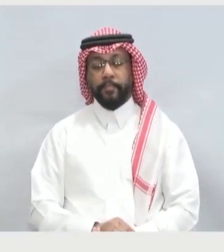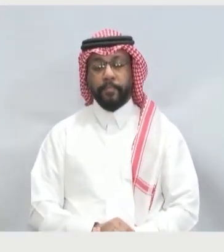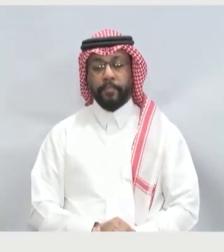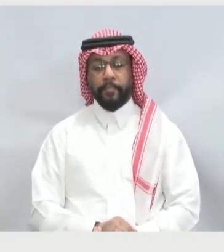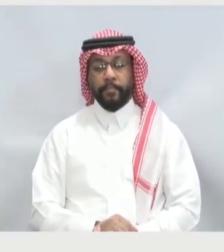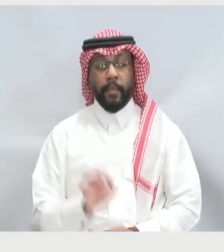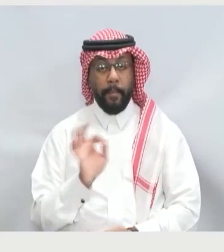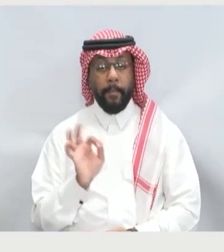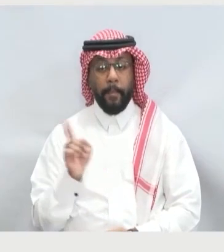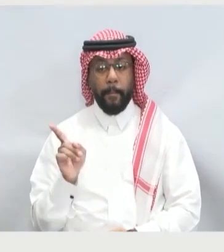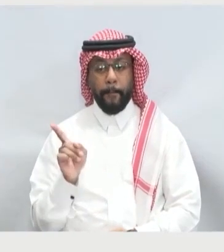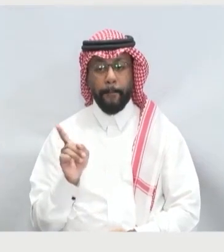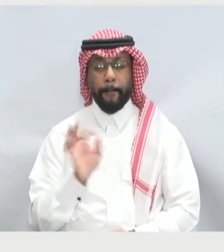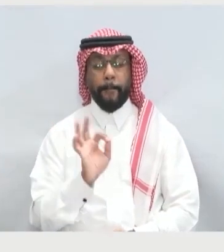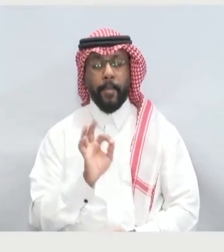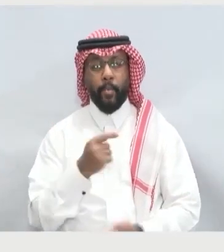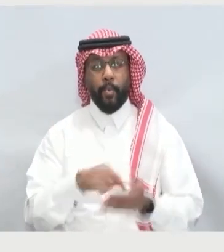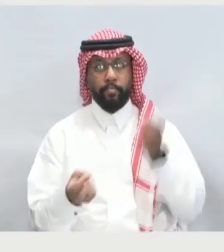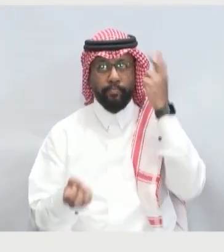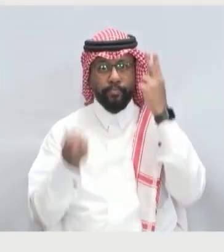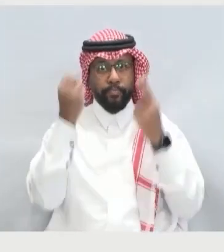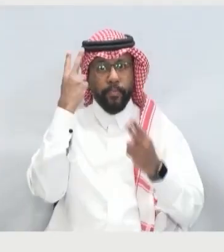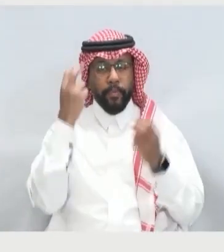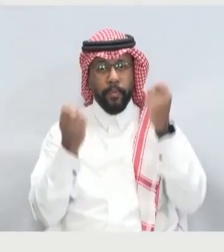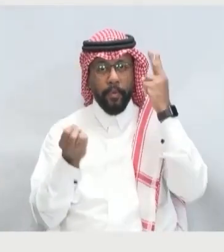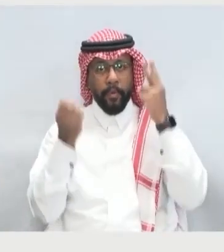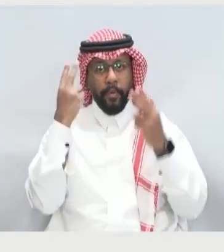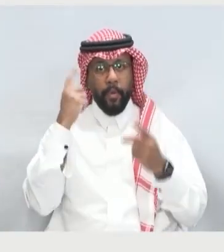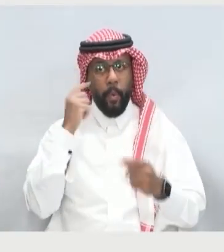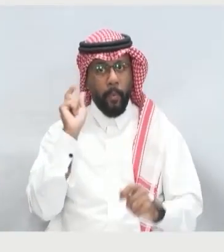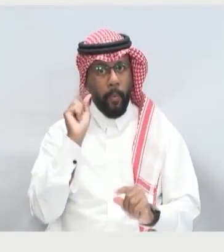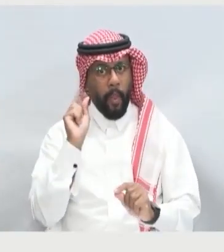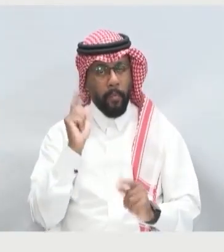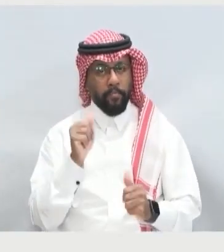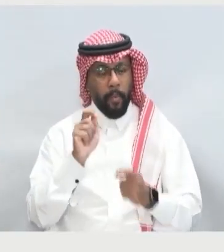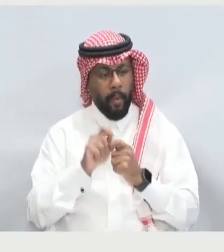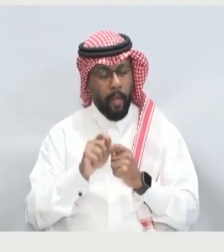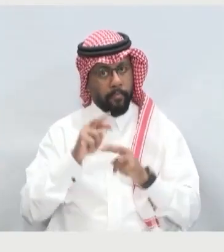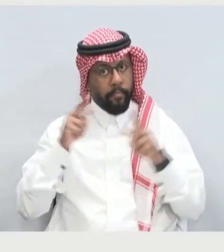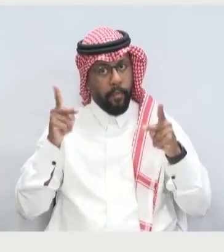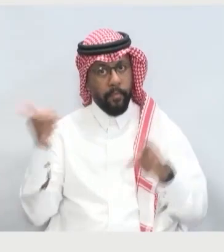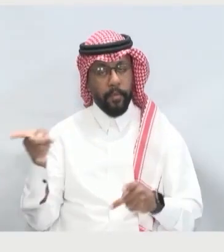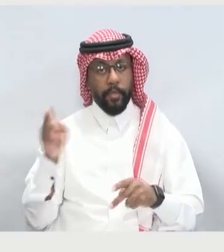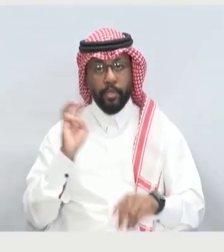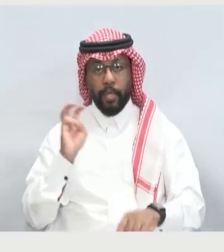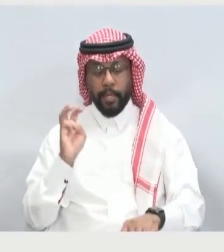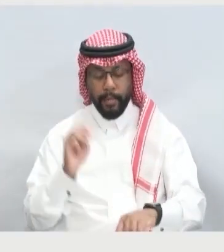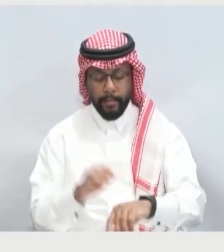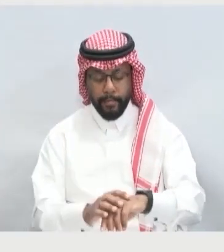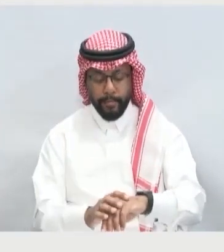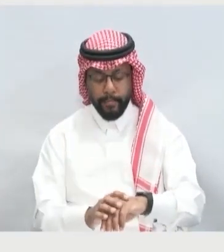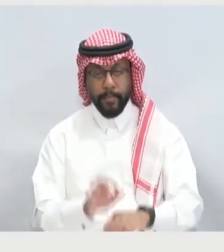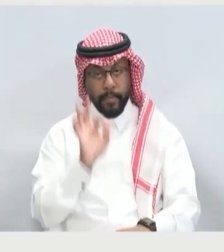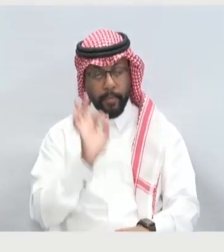ايضا لدى هذه الشركه قد يكون لديها اختراعات او براعات اختراع وغيرها وبالتالي هذا ايضا ما يسمى